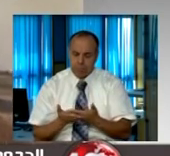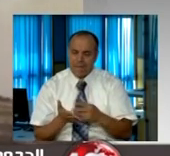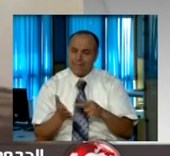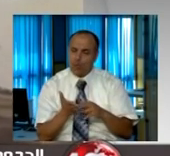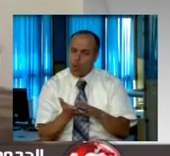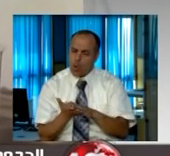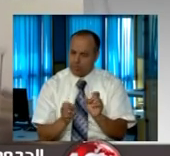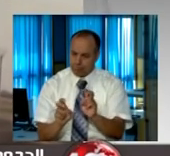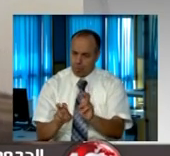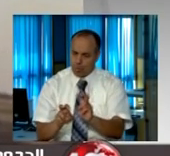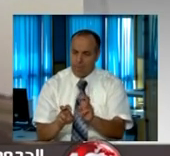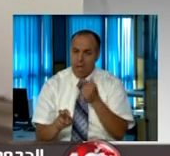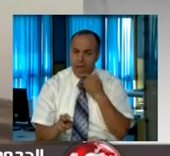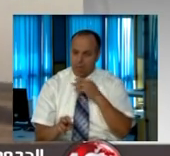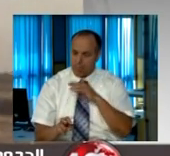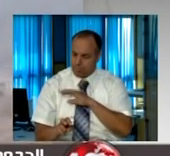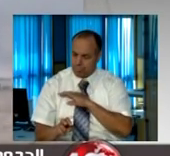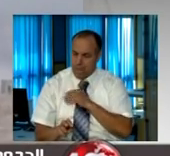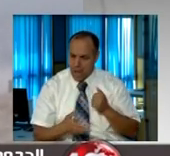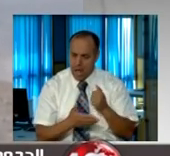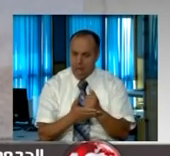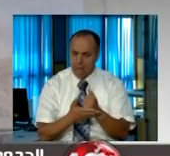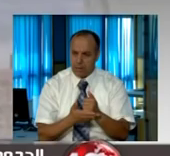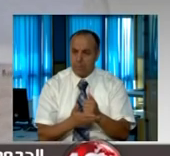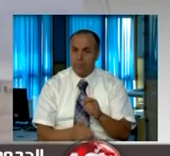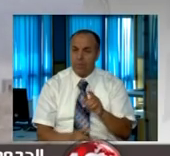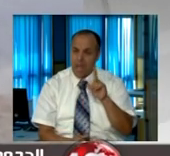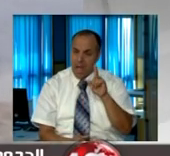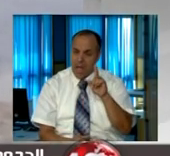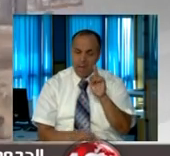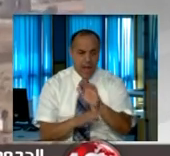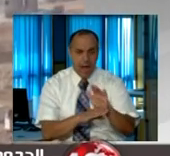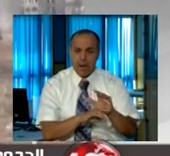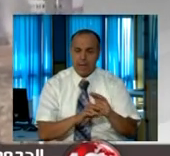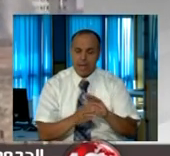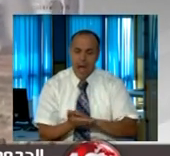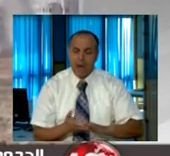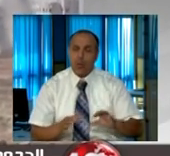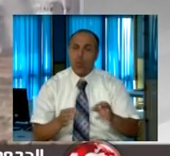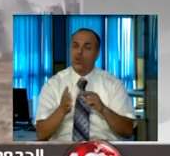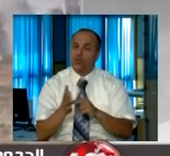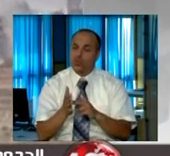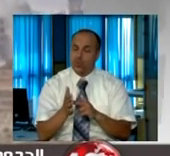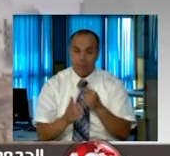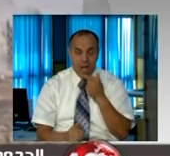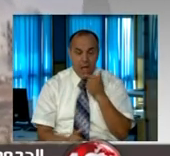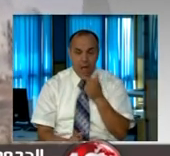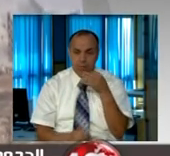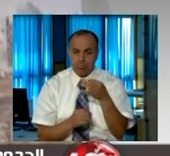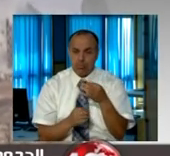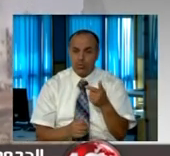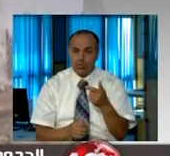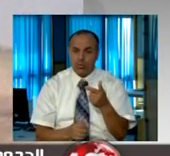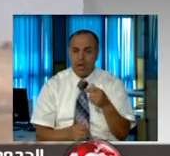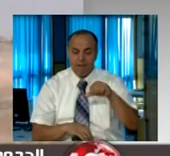السورية، وإنها ستتولى الأمر بنفسها إذا اقتضى الأمر لحماية وحدة أراضي سوريا، مضيفا في كلمة ألقاها